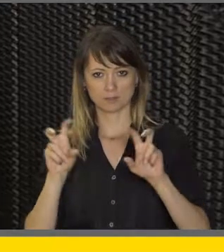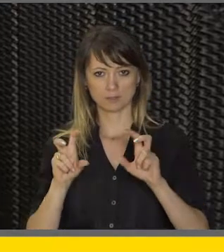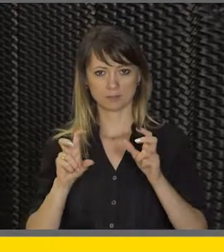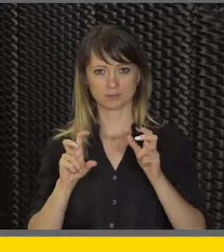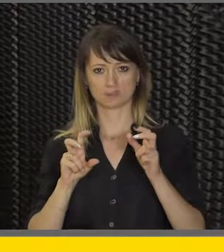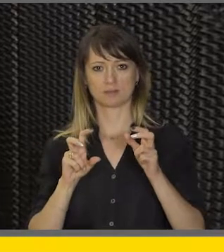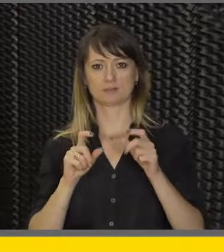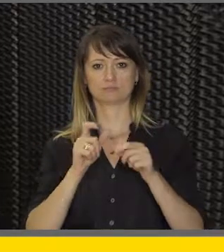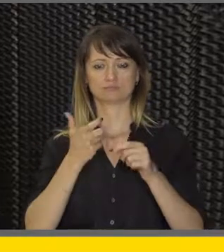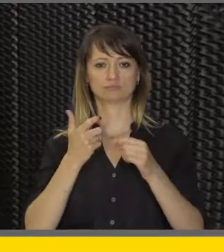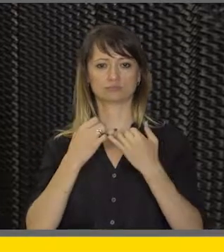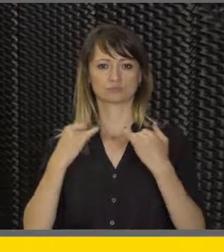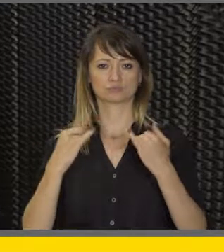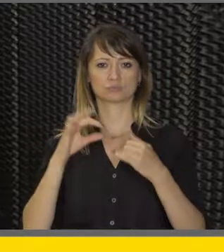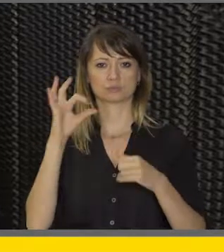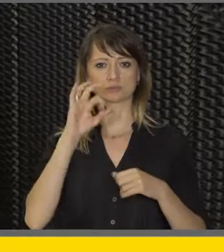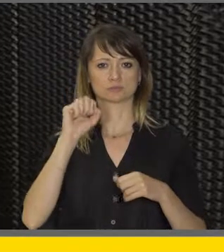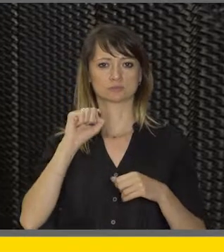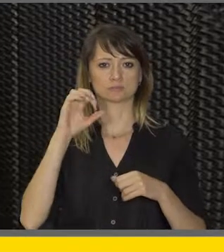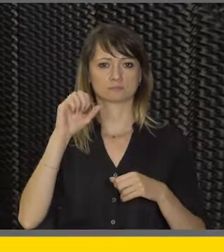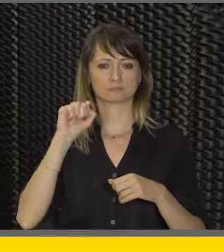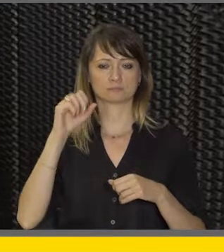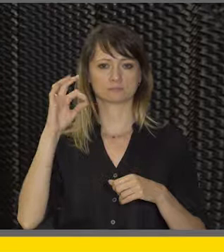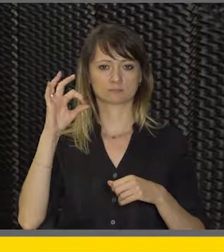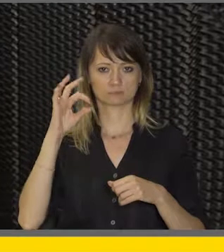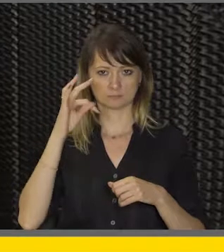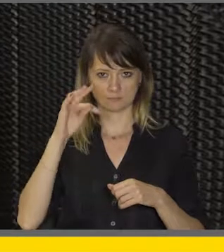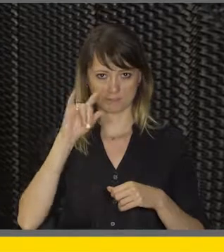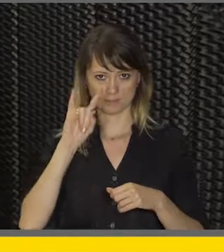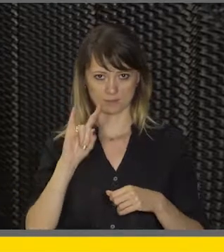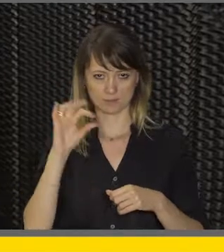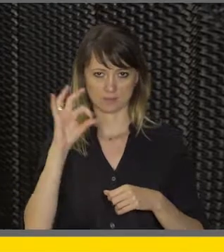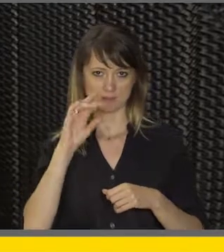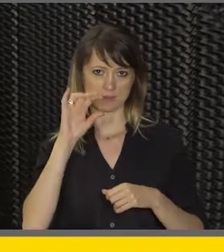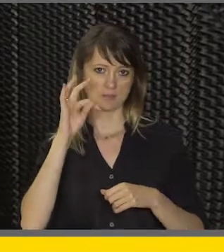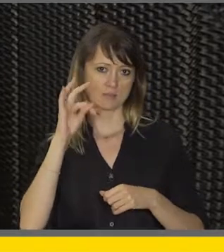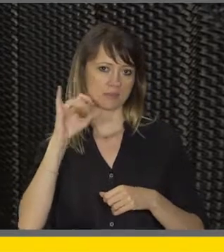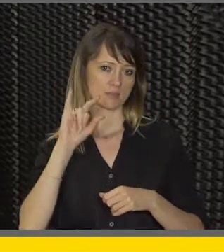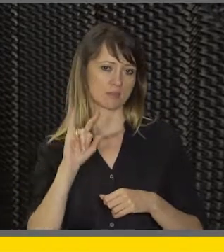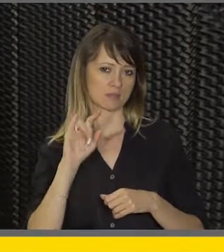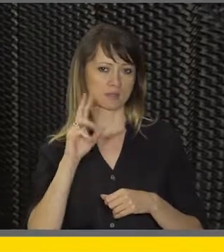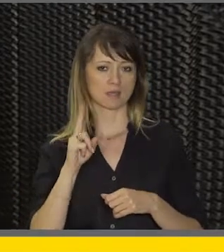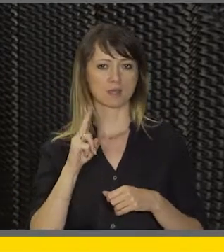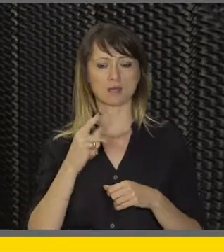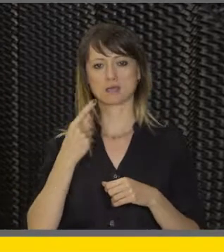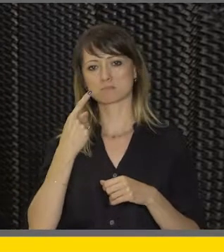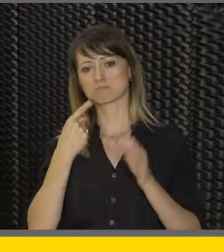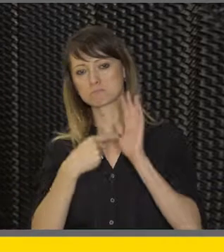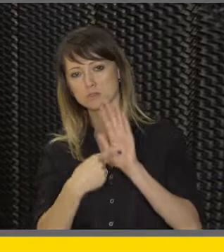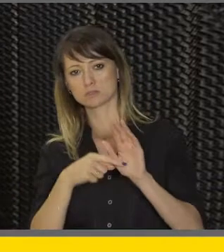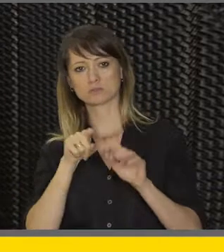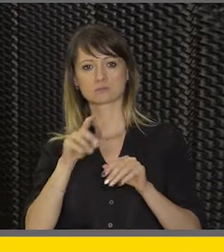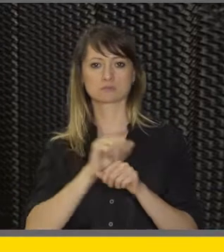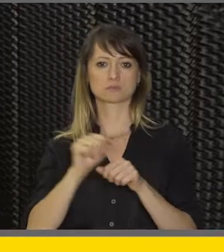jakby w tym momencie podmiotów gospodarczych na terenie województwa śląskiego. Staramy się wskazać te, które są kluczowe i robimy to przez pryzmat